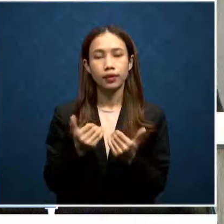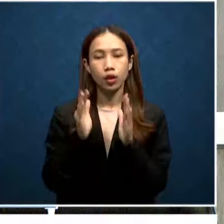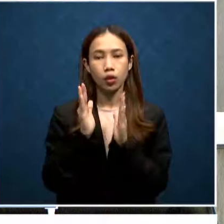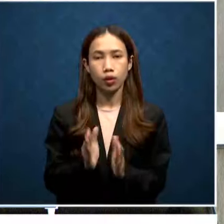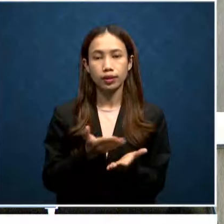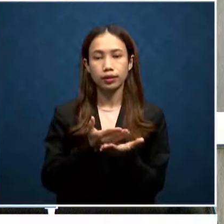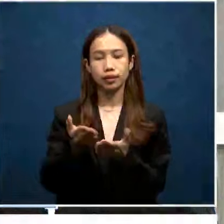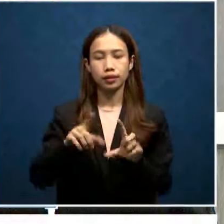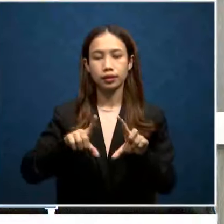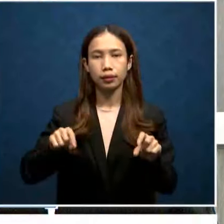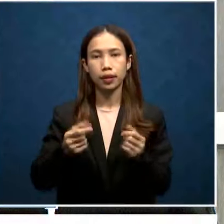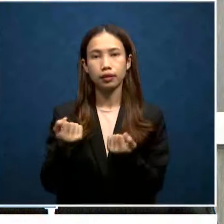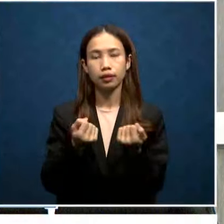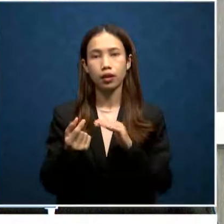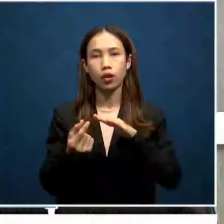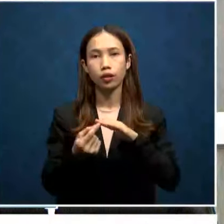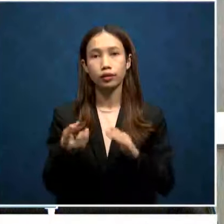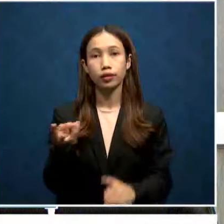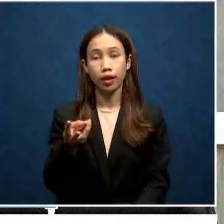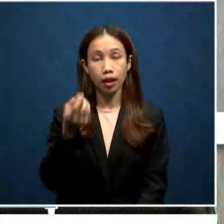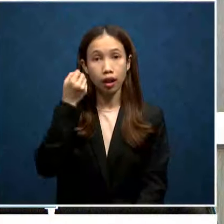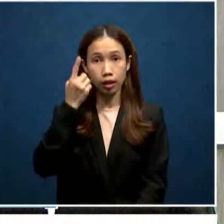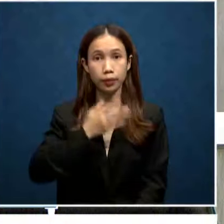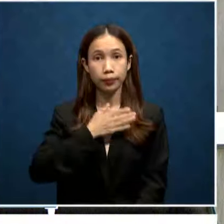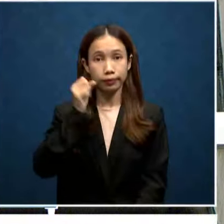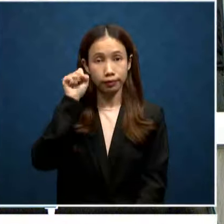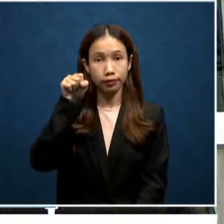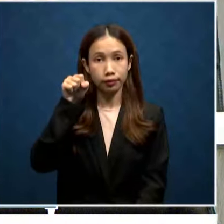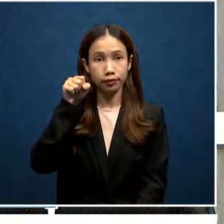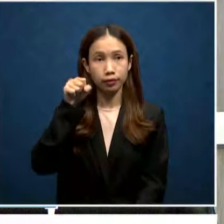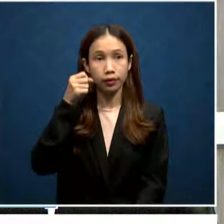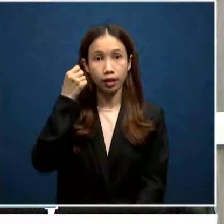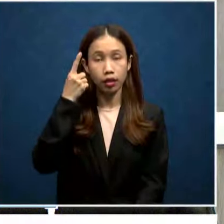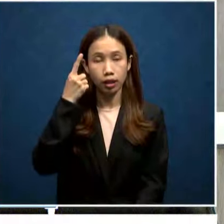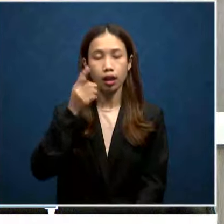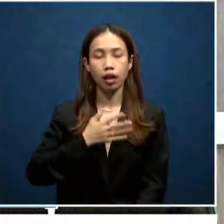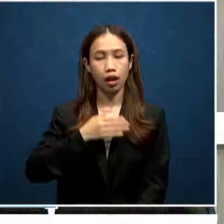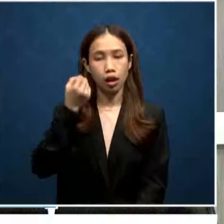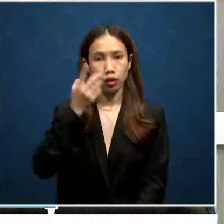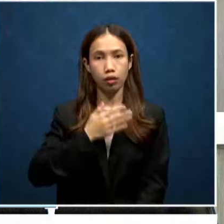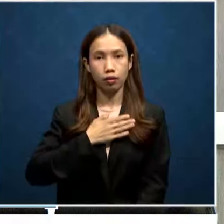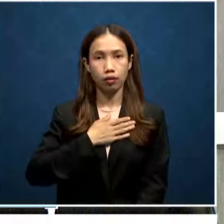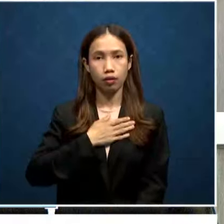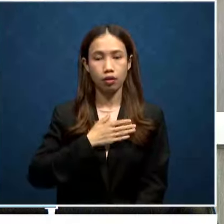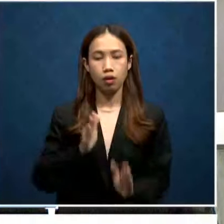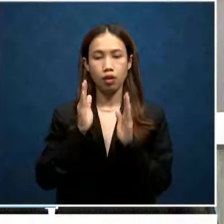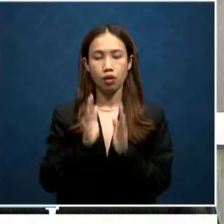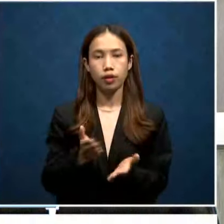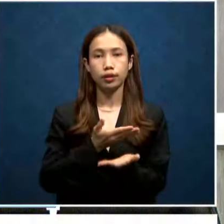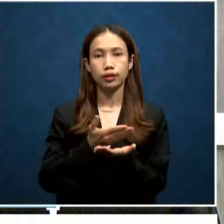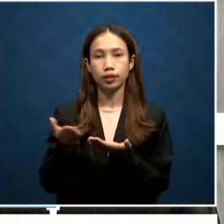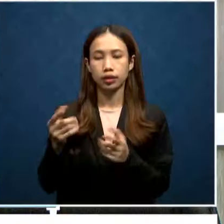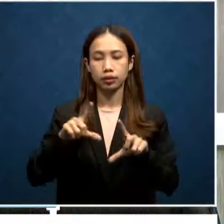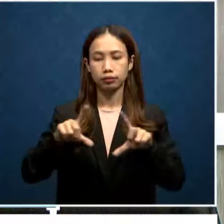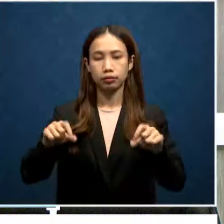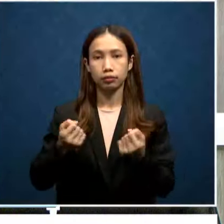ลดน้อยความเข้าใจผมนะครับท่านประธานนะความเข้าใจผมเอ่อคนประมูลรถน้อย